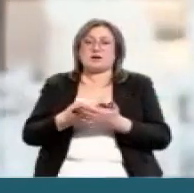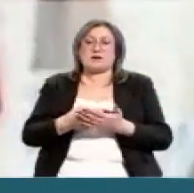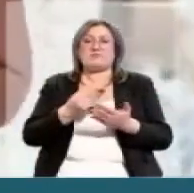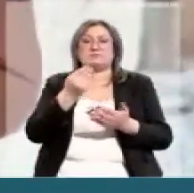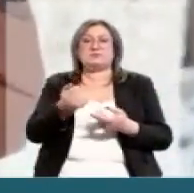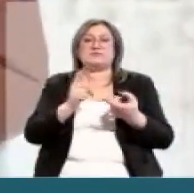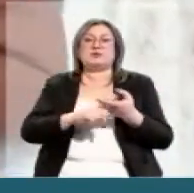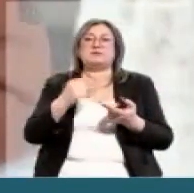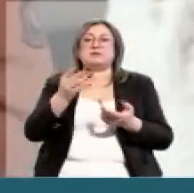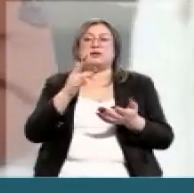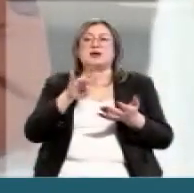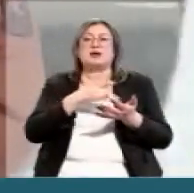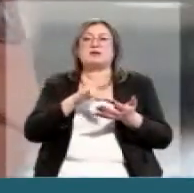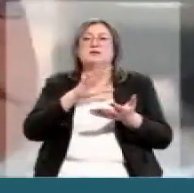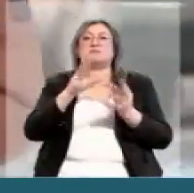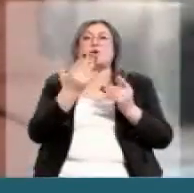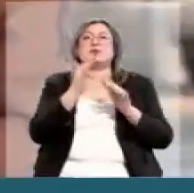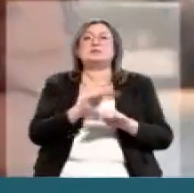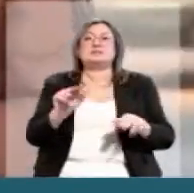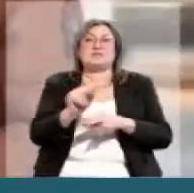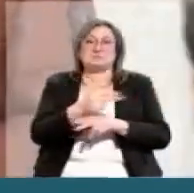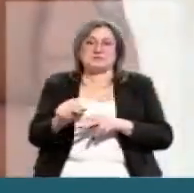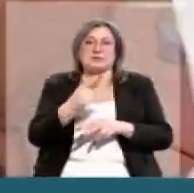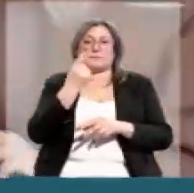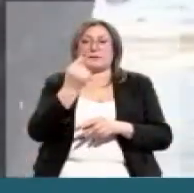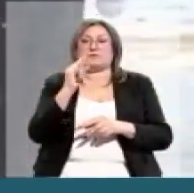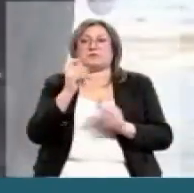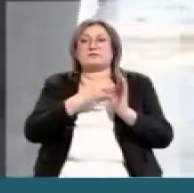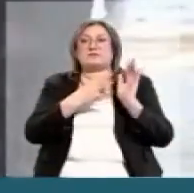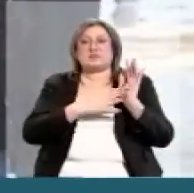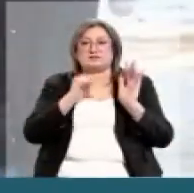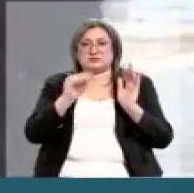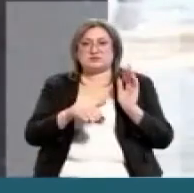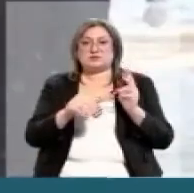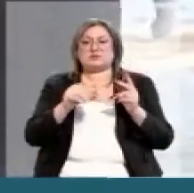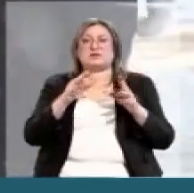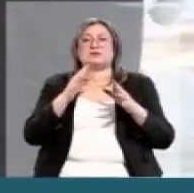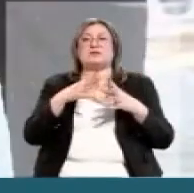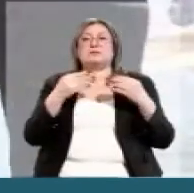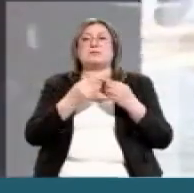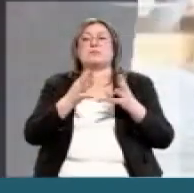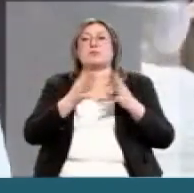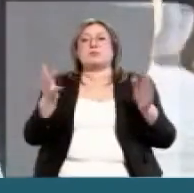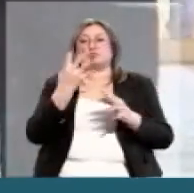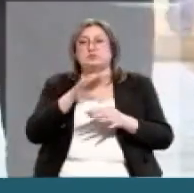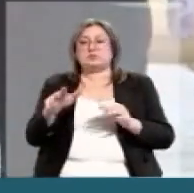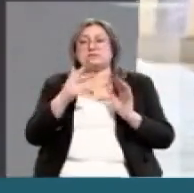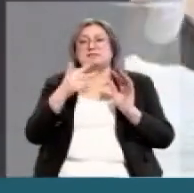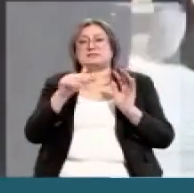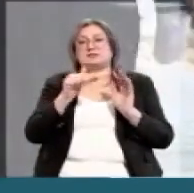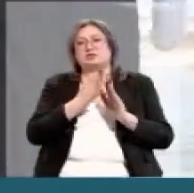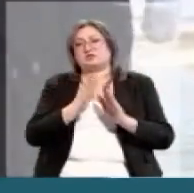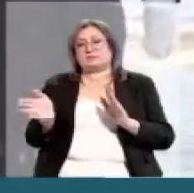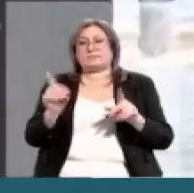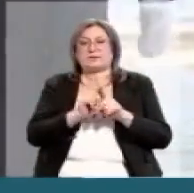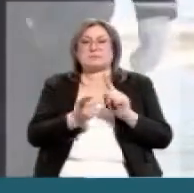начисляются, исходя из количества воспитываемых детей в семье. На первого ребенка более 19 тысяч, семьям, где детей более 4, свыше 30 тысяч.